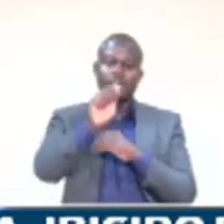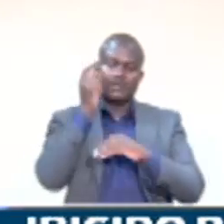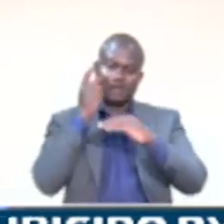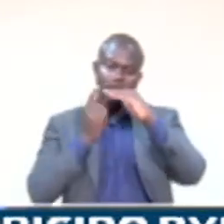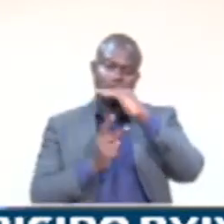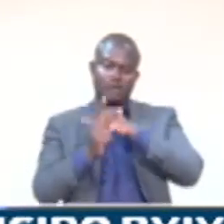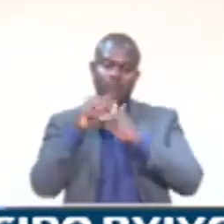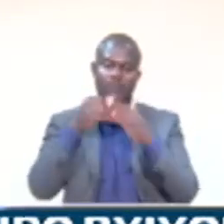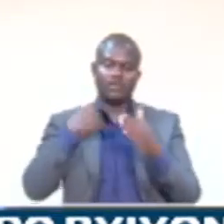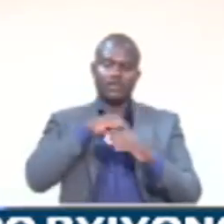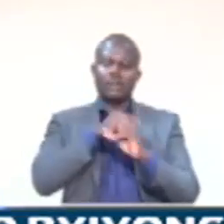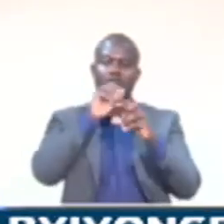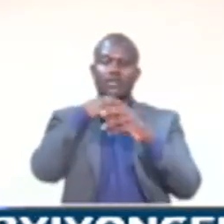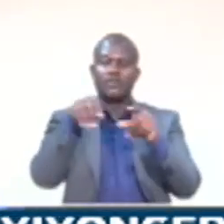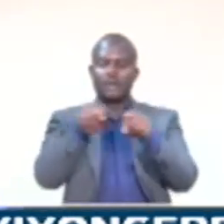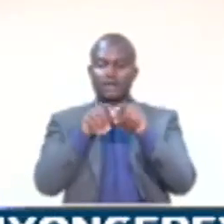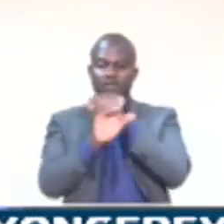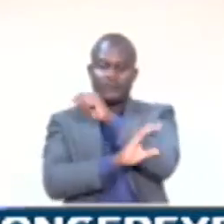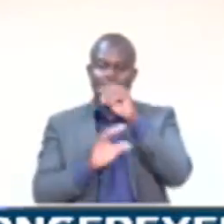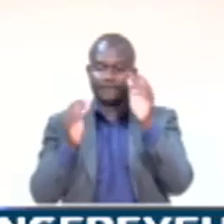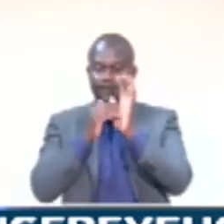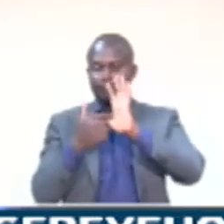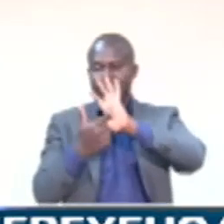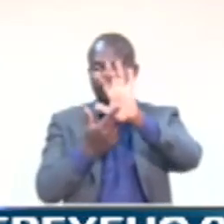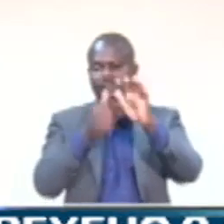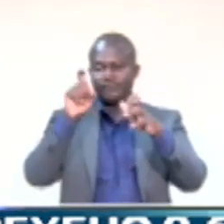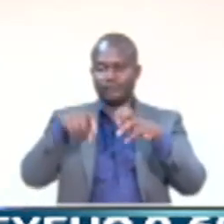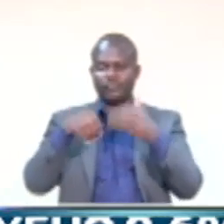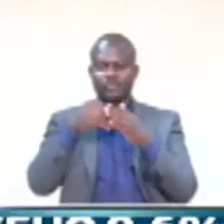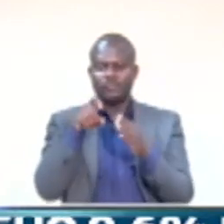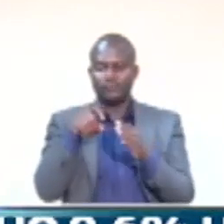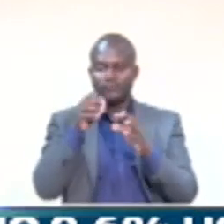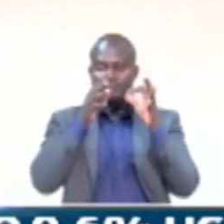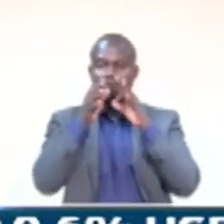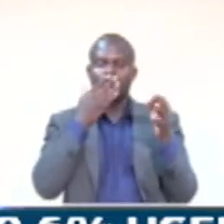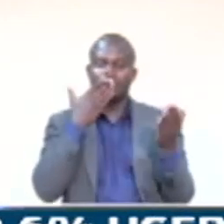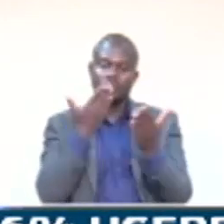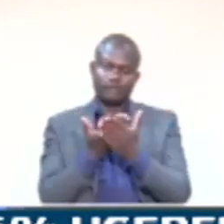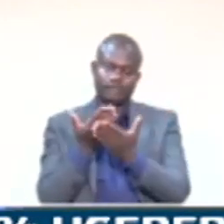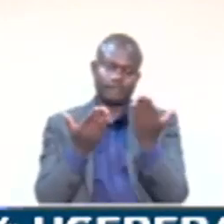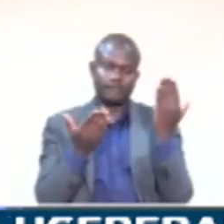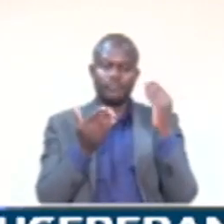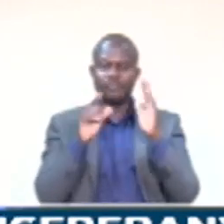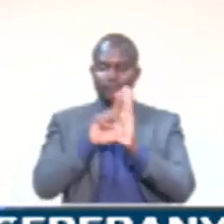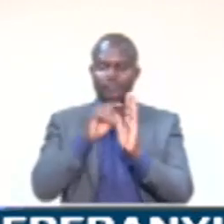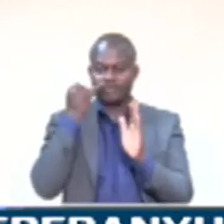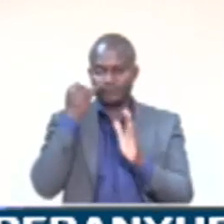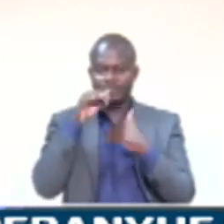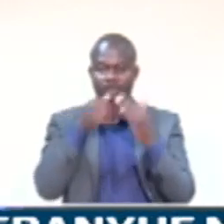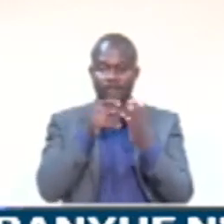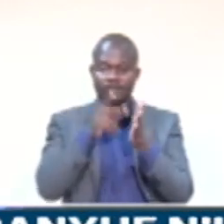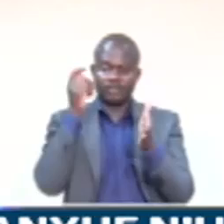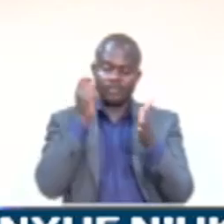cyerekezo turimo kuganamo nk'igihugu. Byagaragaye ko hakenewe gusobanura neza mu itegeko niba